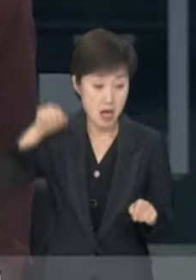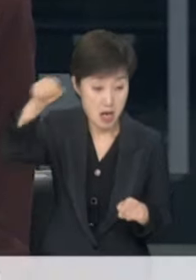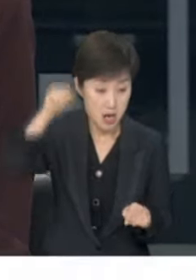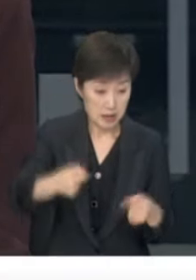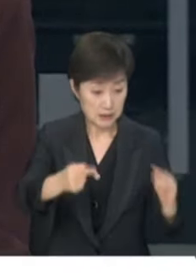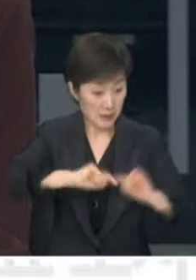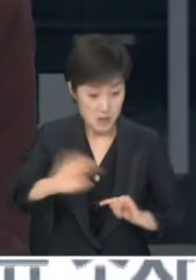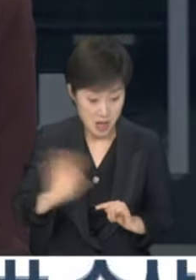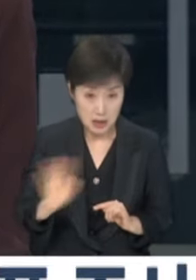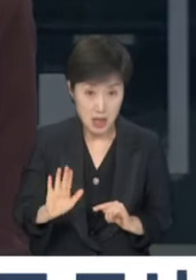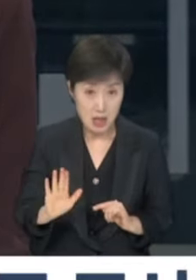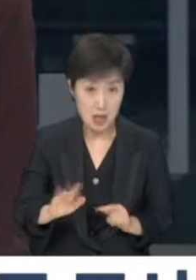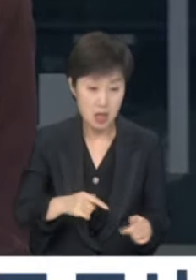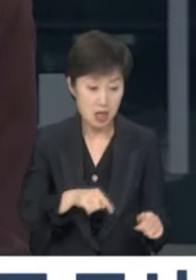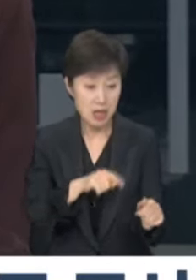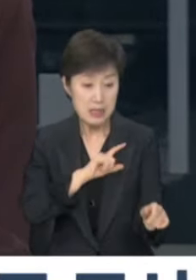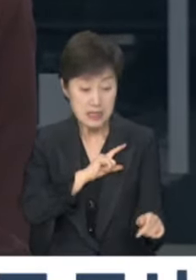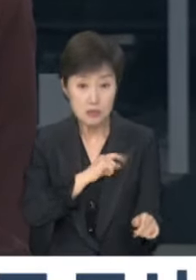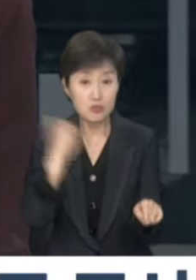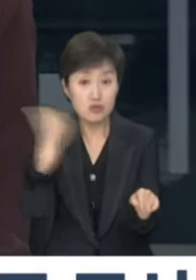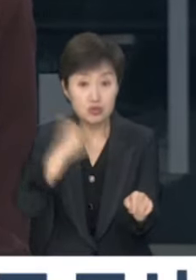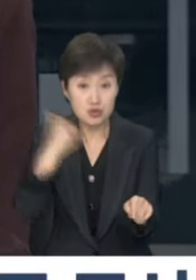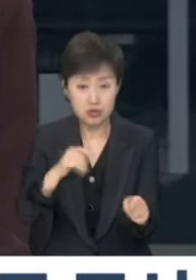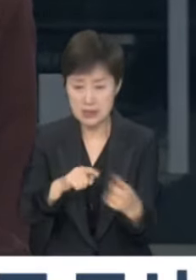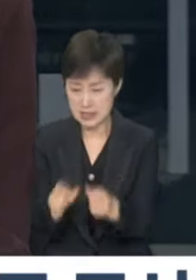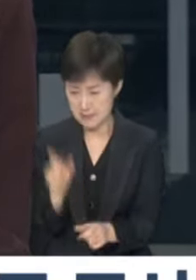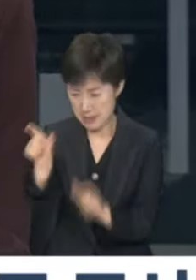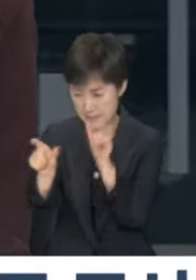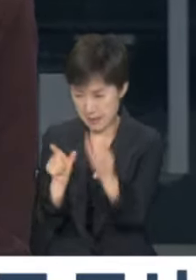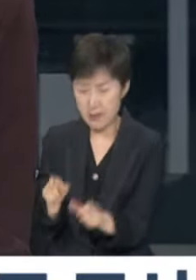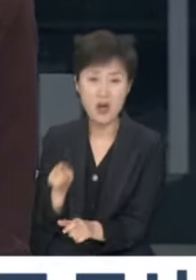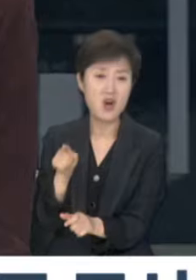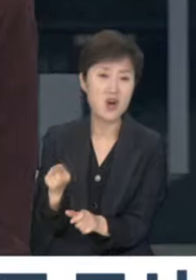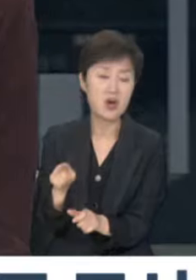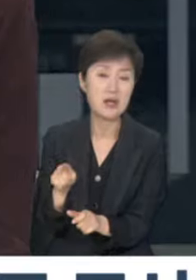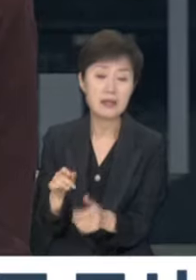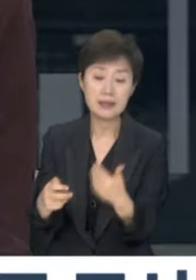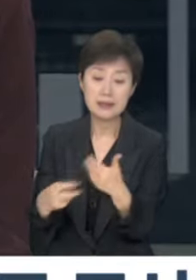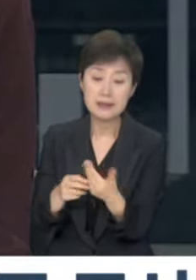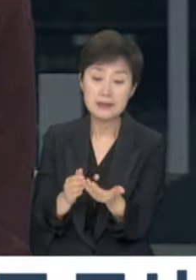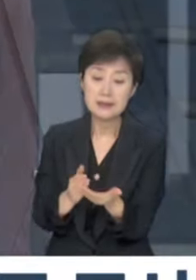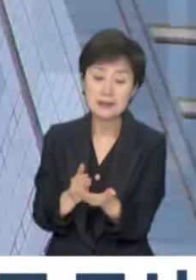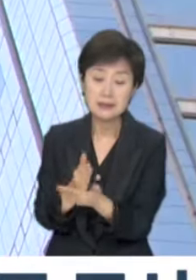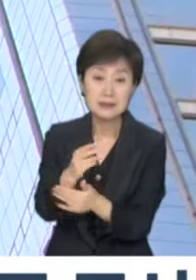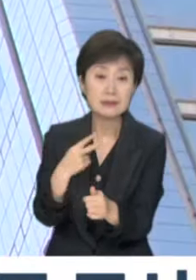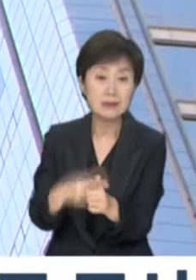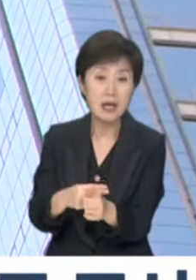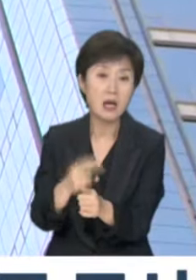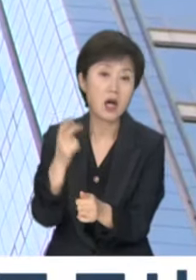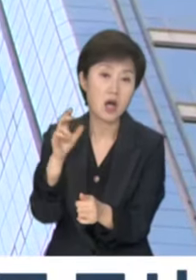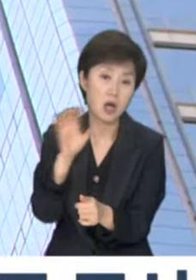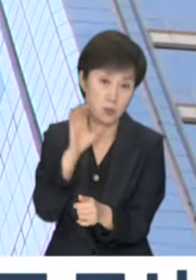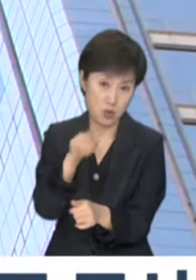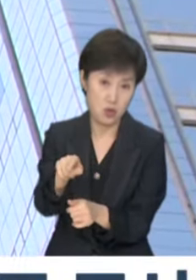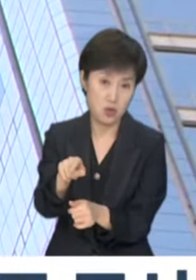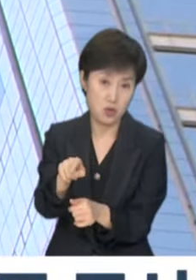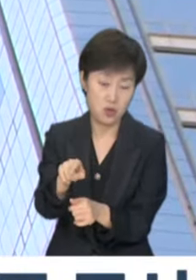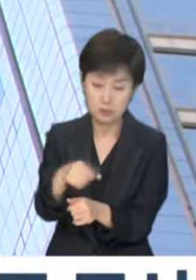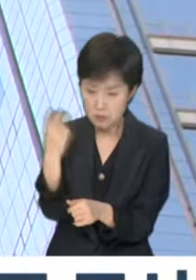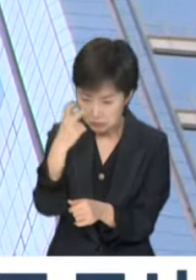집단 행동에 참여하지 않은 전공의들의 개인 정보가 올라온 의사 커뮤니티의 대표가 처음으로 경찰 조사를